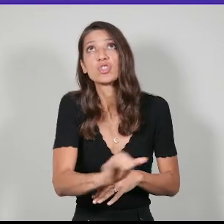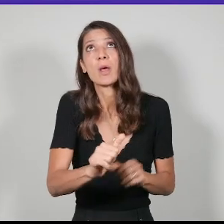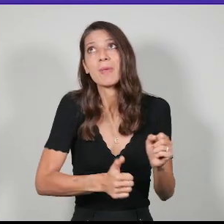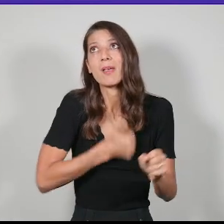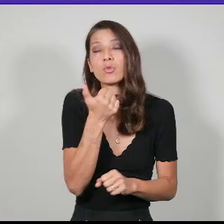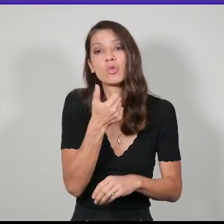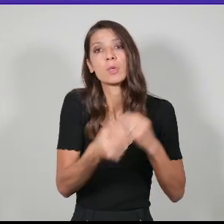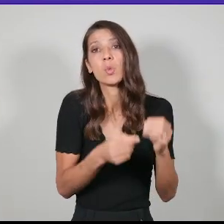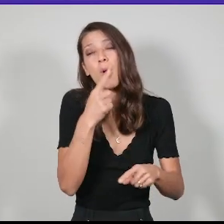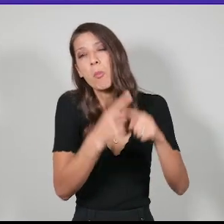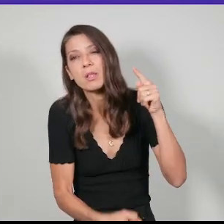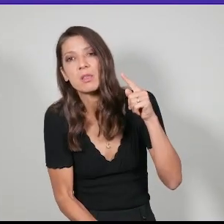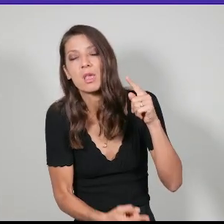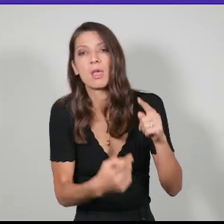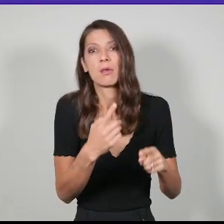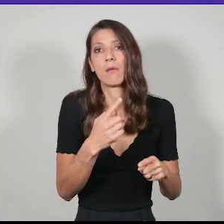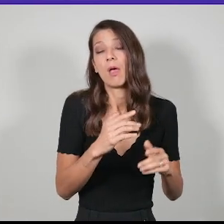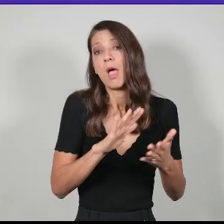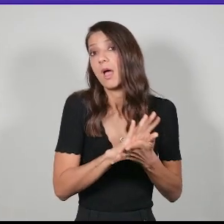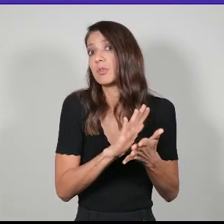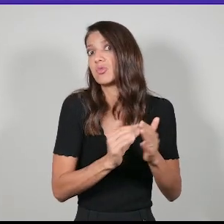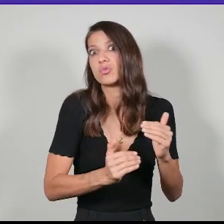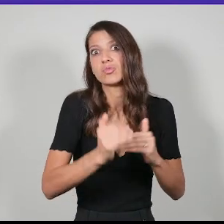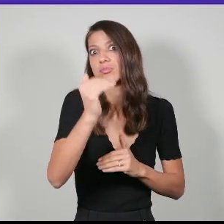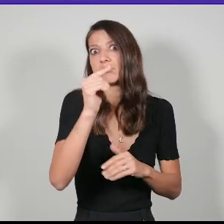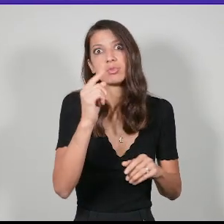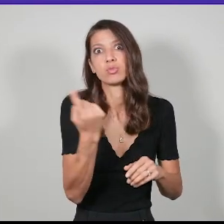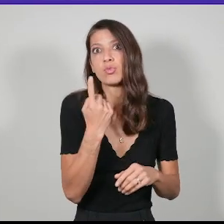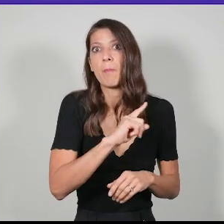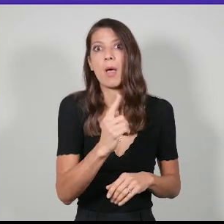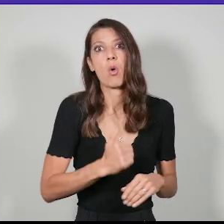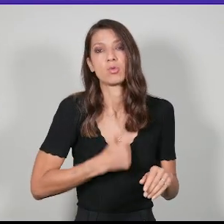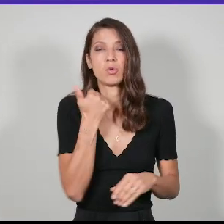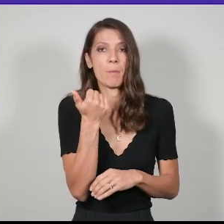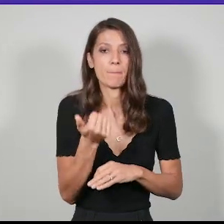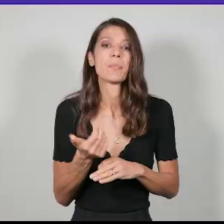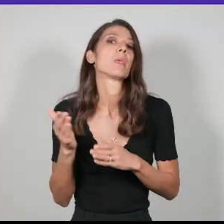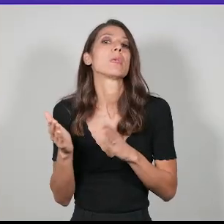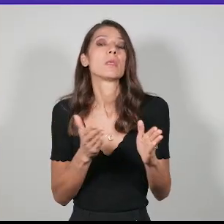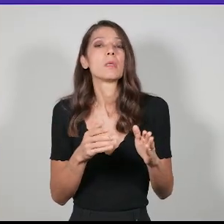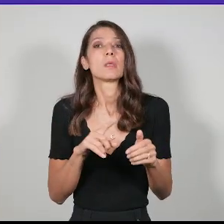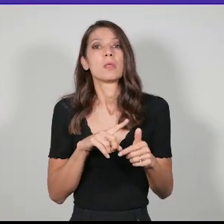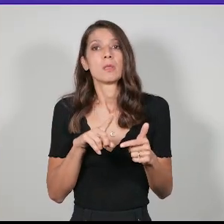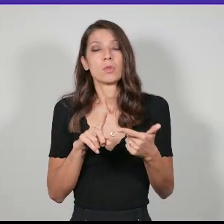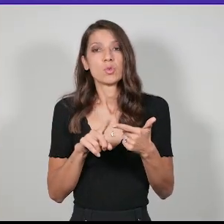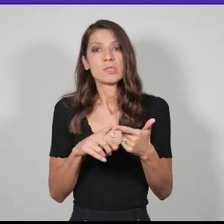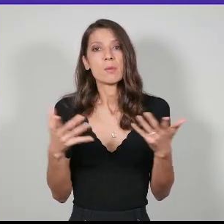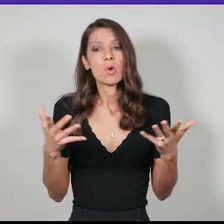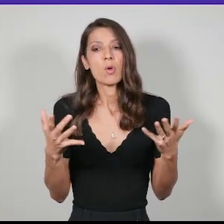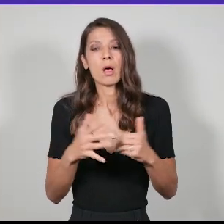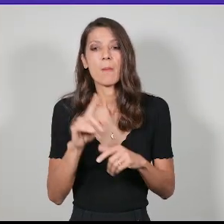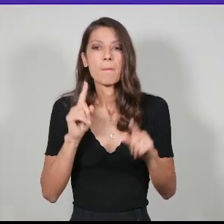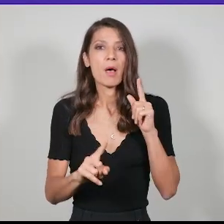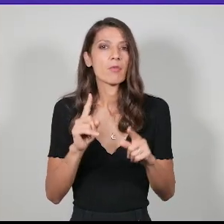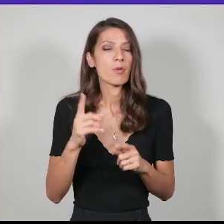l'âge. Donc ça, c'est un premier point. Le deuxième point, c'est parce qu'on a du mal, effectivement, aussi à reconnaître